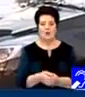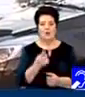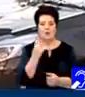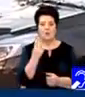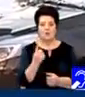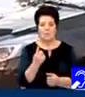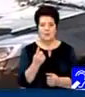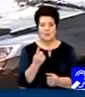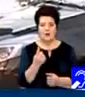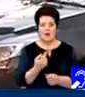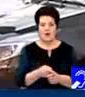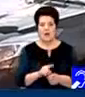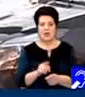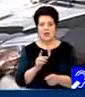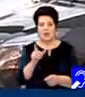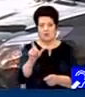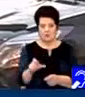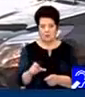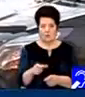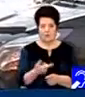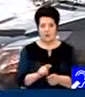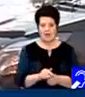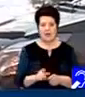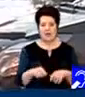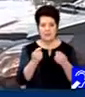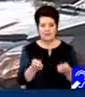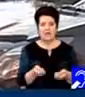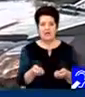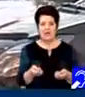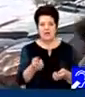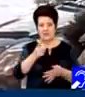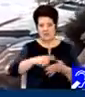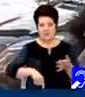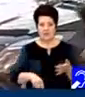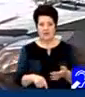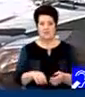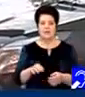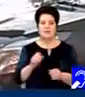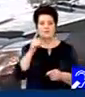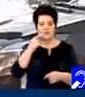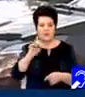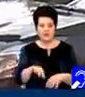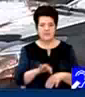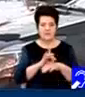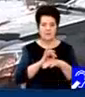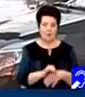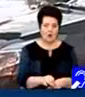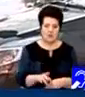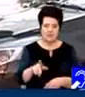om care știa să-ți dea încredere, care știa să se poarte, care știa să